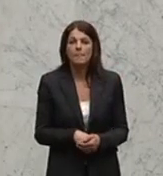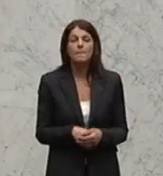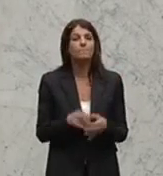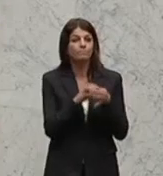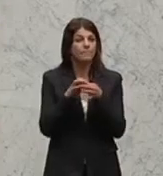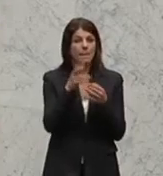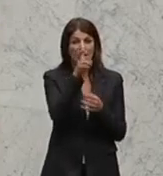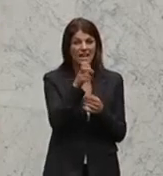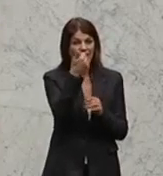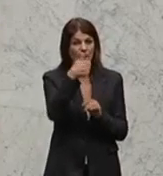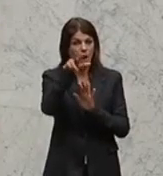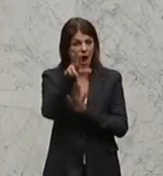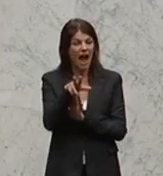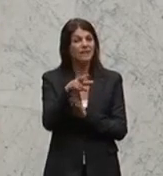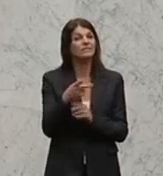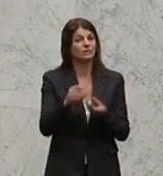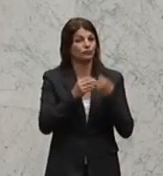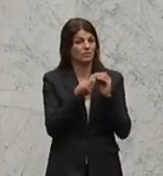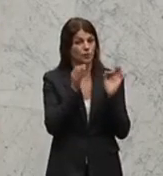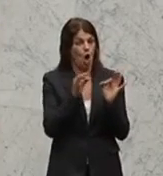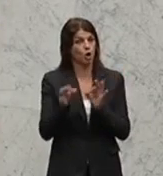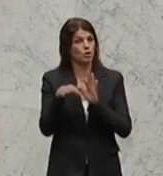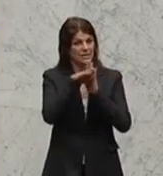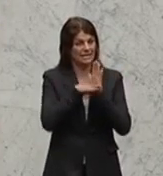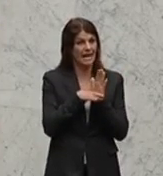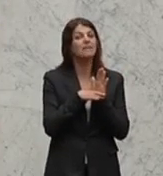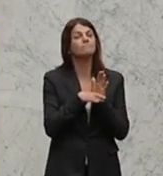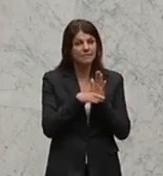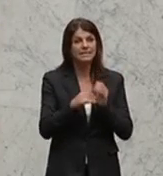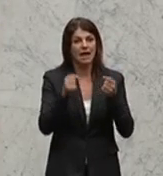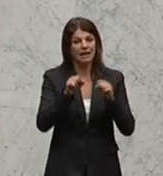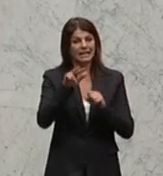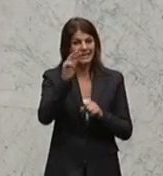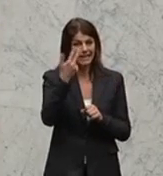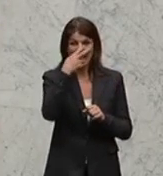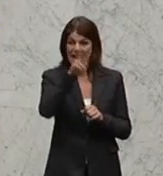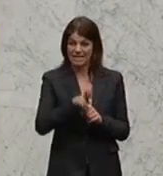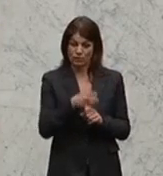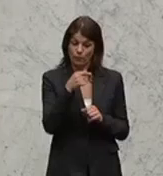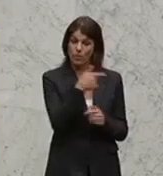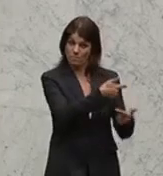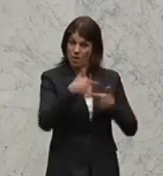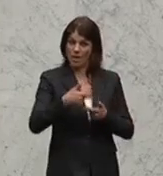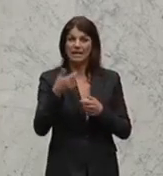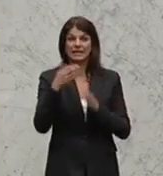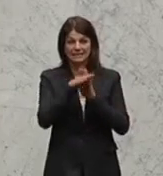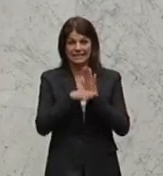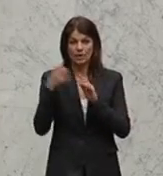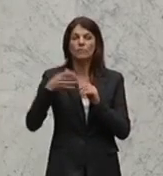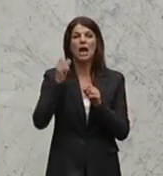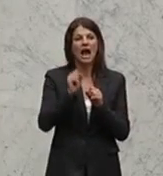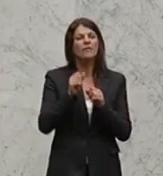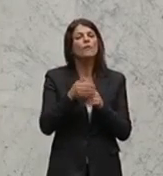Gemäß § 108 des Geschäftsordnungsgesetzes kann die dritte Lesung des vorliegenden Gesetzentwurfs